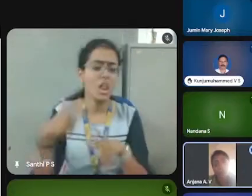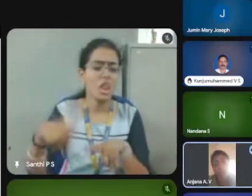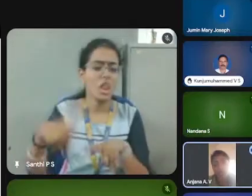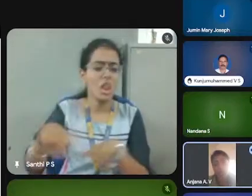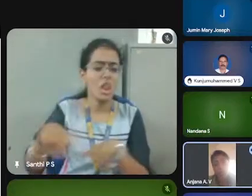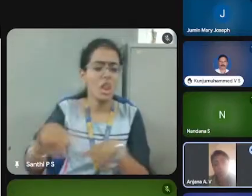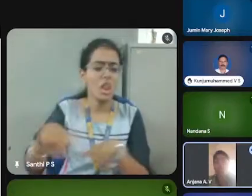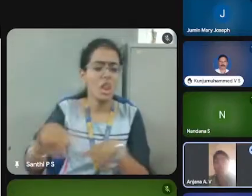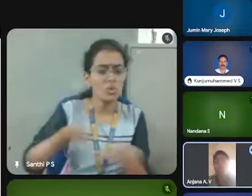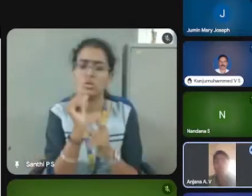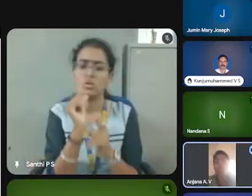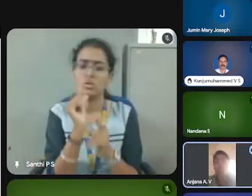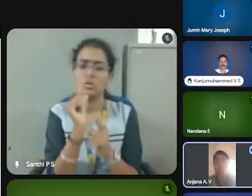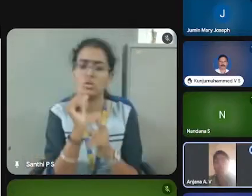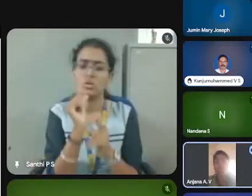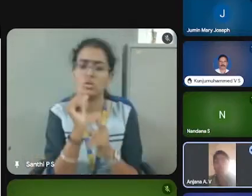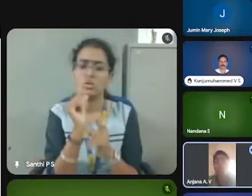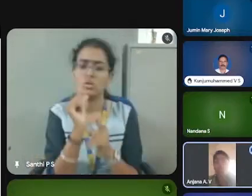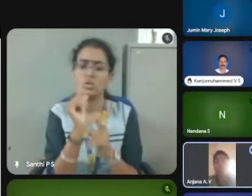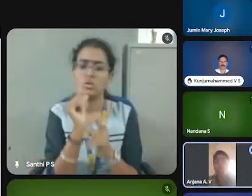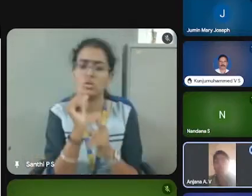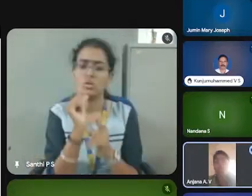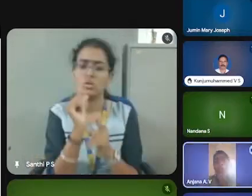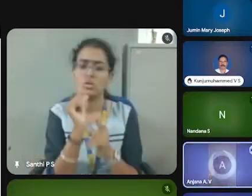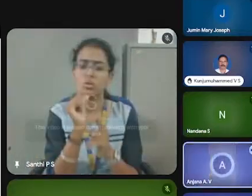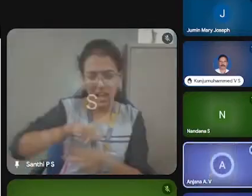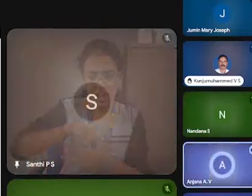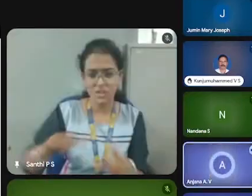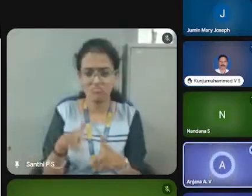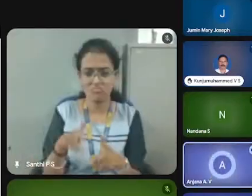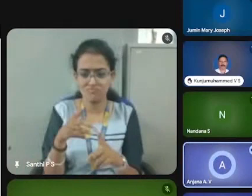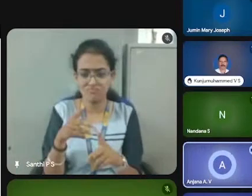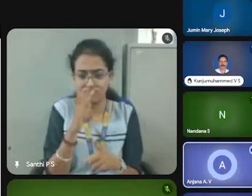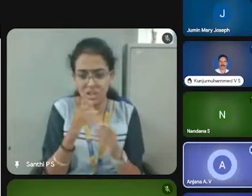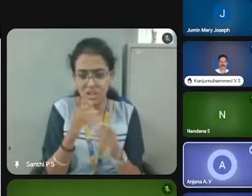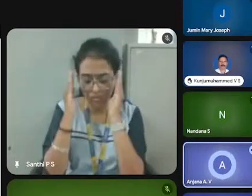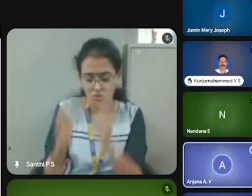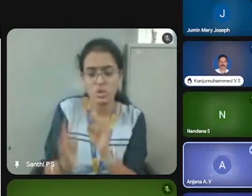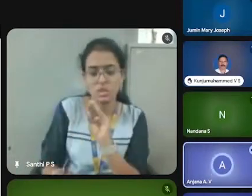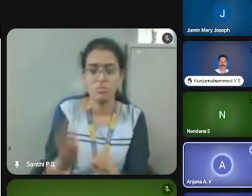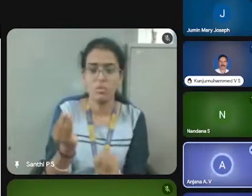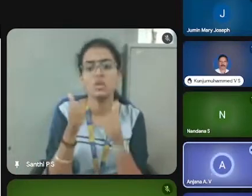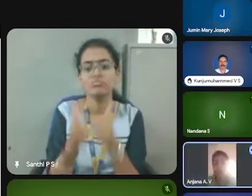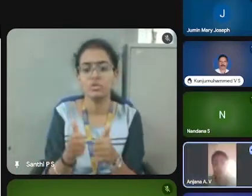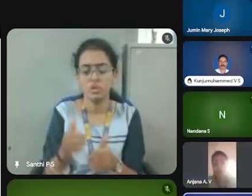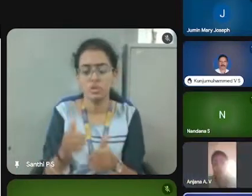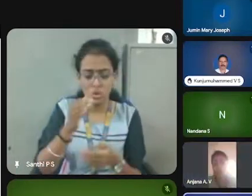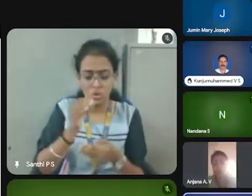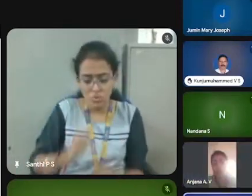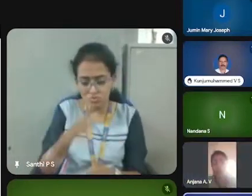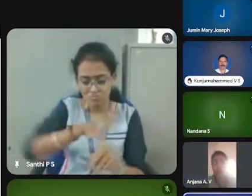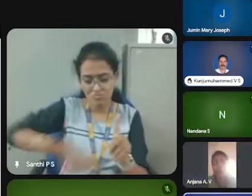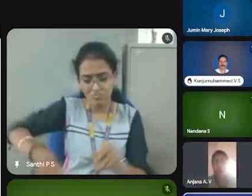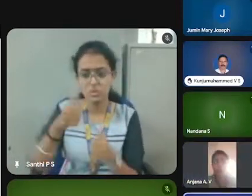ഒത്തിരി ഡിഫിക്കൽട്ടീസ് ഉണ്ട്, പക്ഷെ ഒരു ലാംഗ്വേജിൽ സ്റ്റിക്ക് ഓൺ ചെയ്യുന്നതായിരിക്കും ഈ കുട്ടിയുടെ സിറ്റുവേഷനിൽ നല്ലത് എന്നാണ് എന്റെ ഒപ്പീനിയൻ. മാം, ഒരു ഡൗട്ട് കൂടെ,